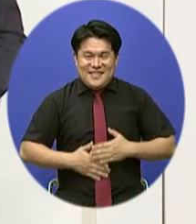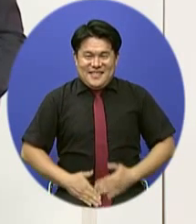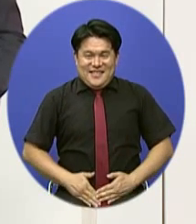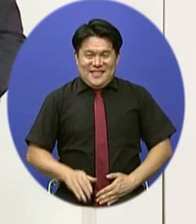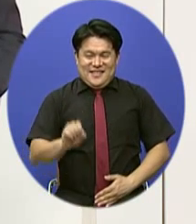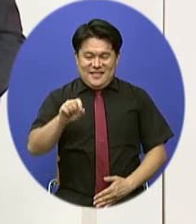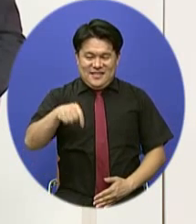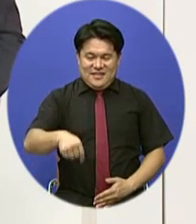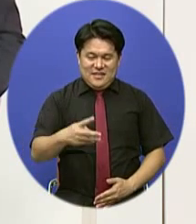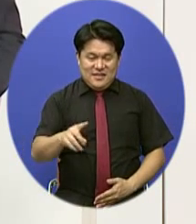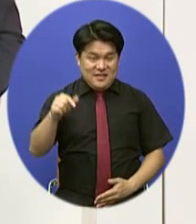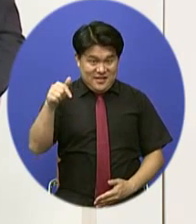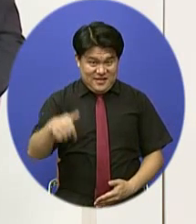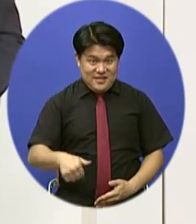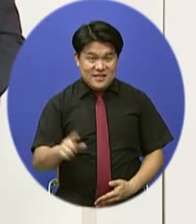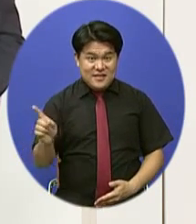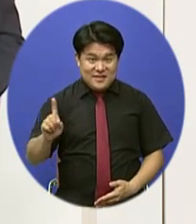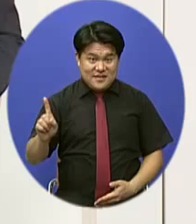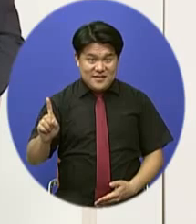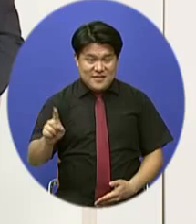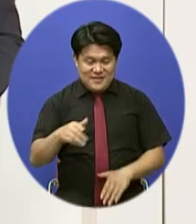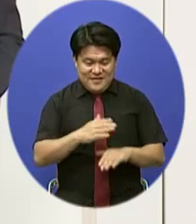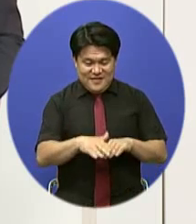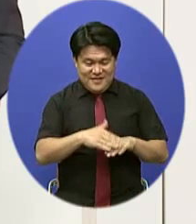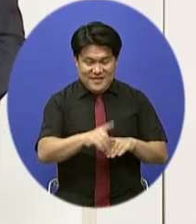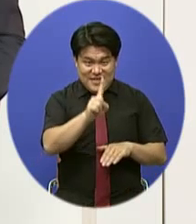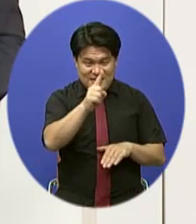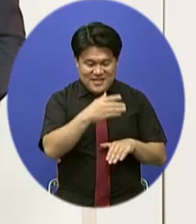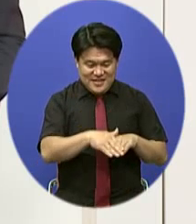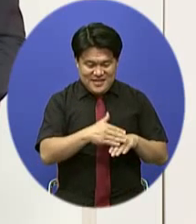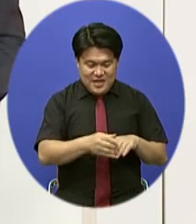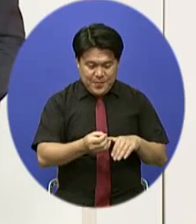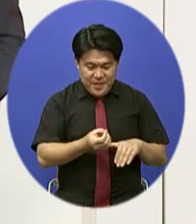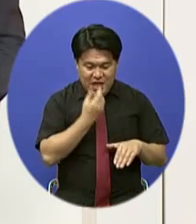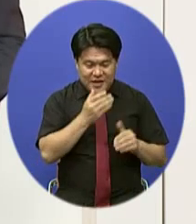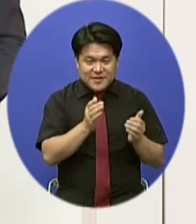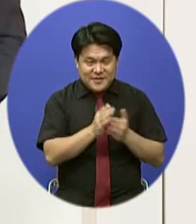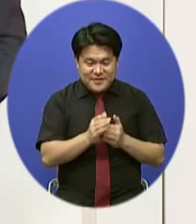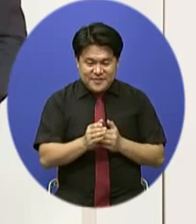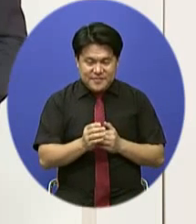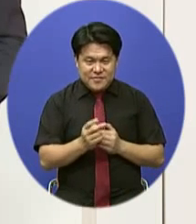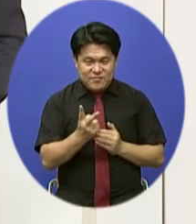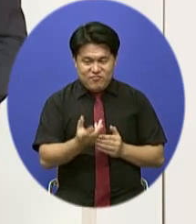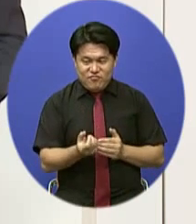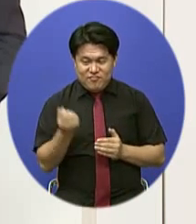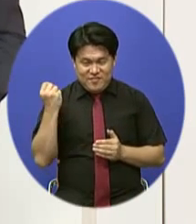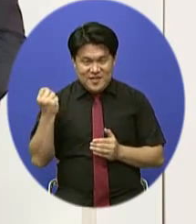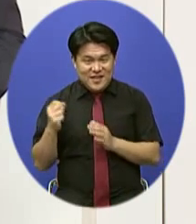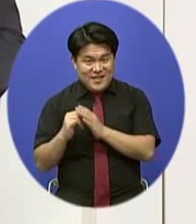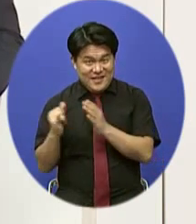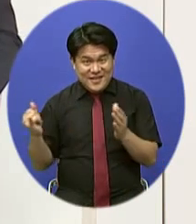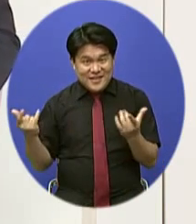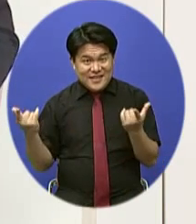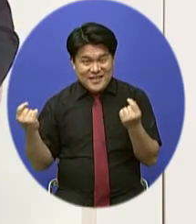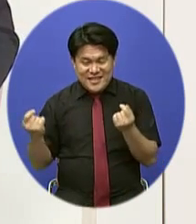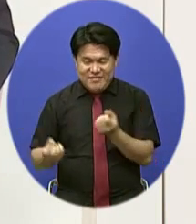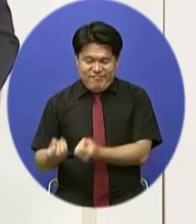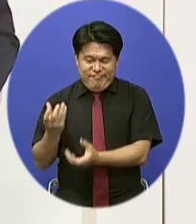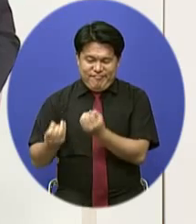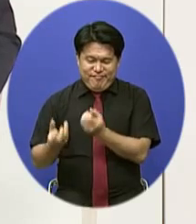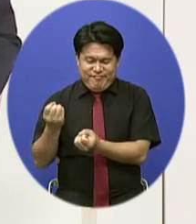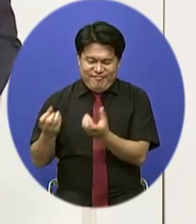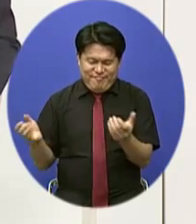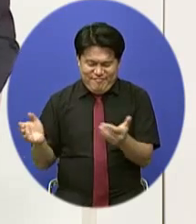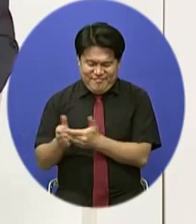우럭은 하나 저기 저 세 떠 먹고. 네. 한 두 마리 가져서 집에 시키더라고 같이 이제 매운탕 끓여 먹었어요.